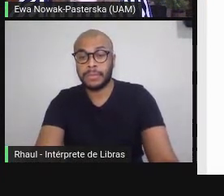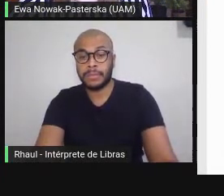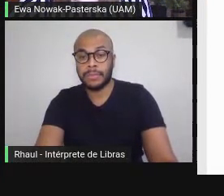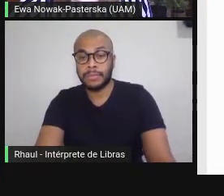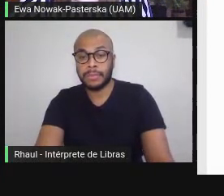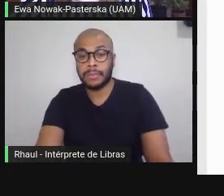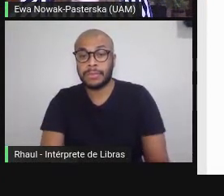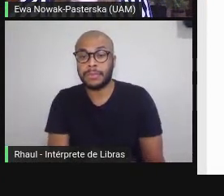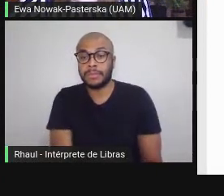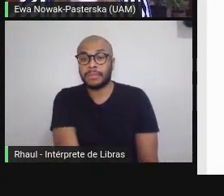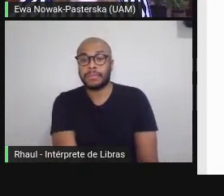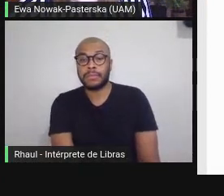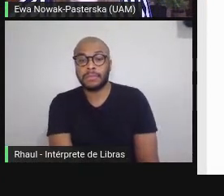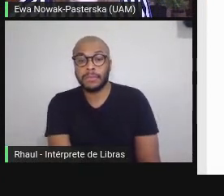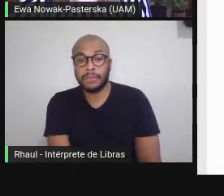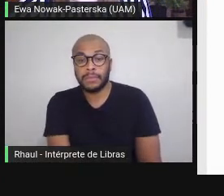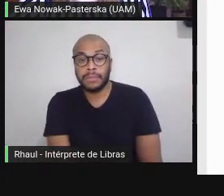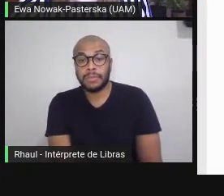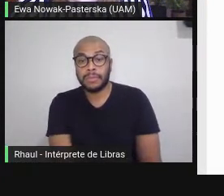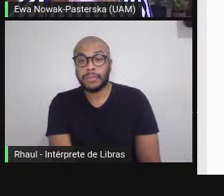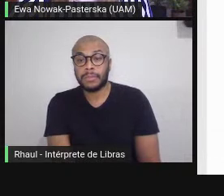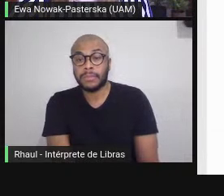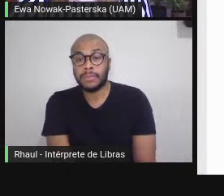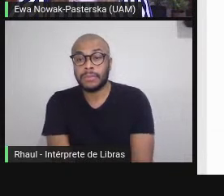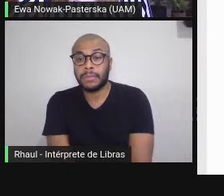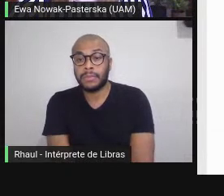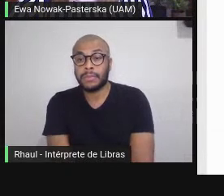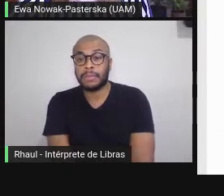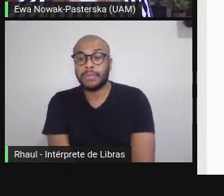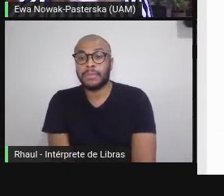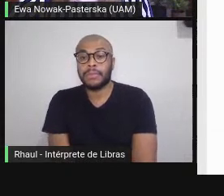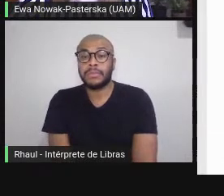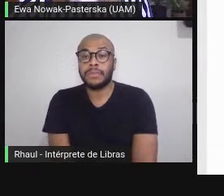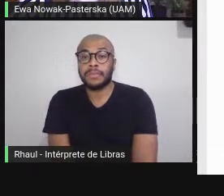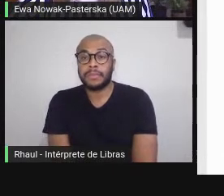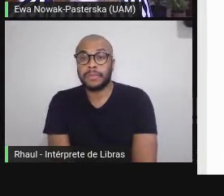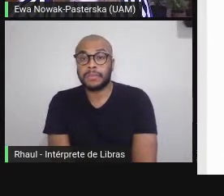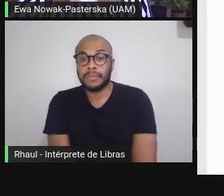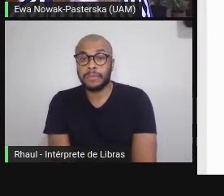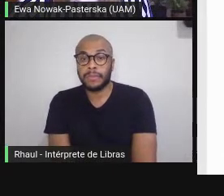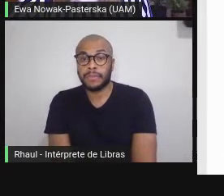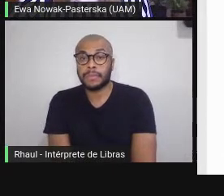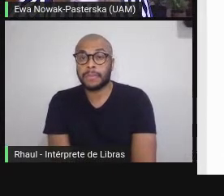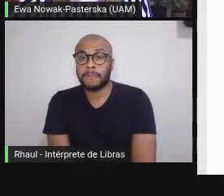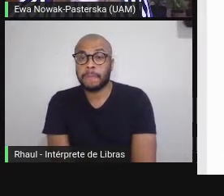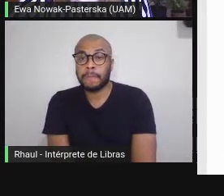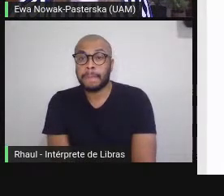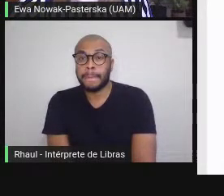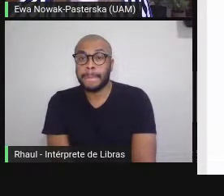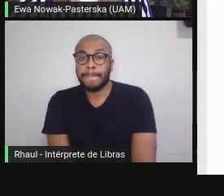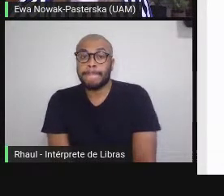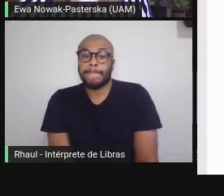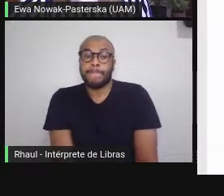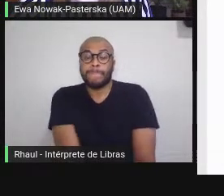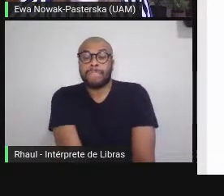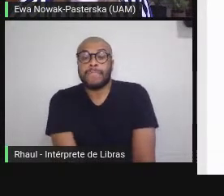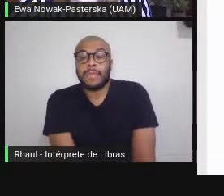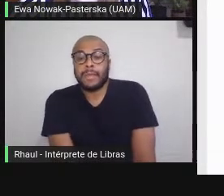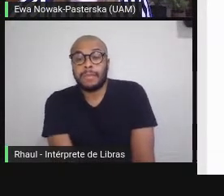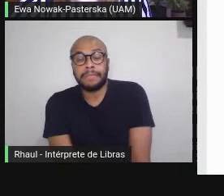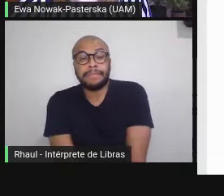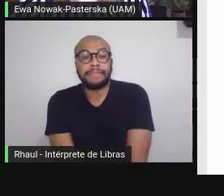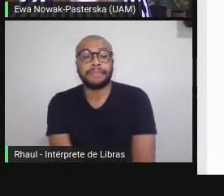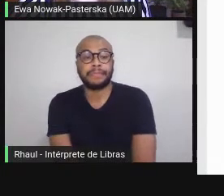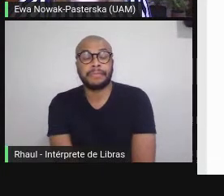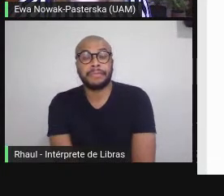funkcje, urzędy miejskie. Te miejskie nazwiska, patronimika, też odnosiły się